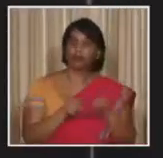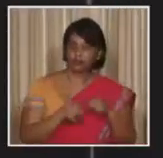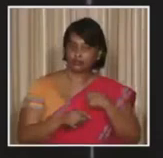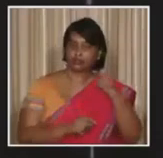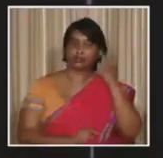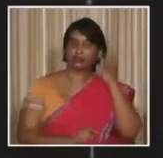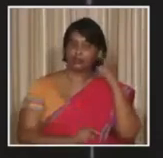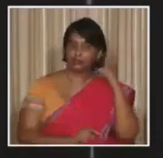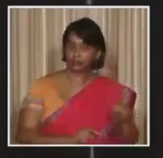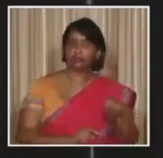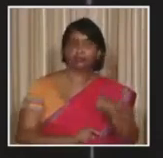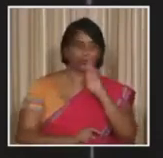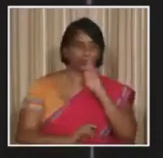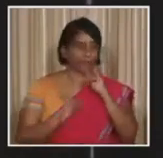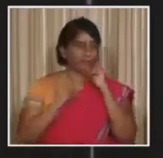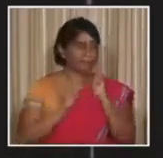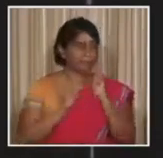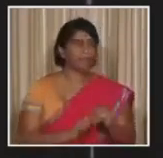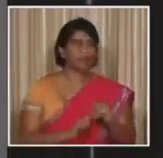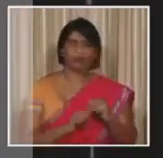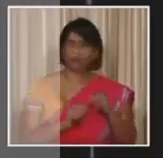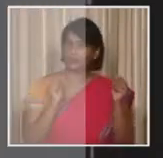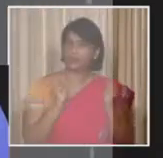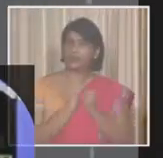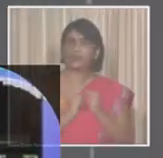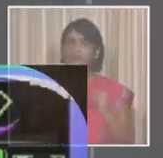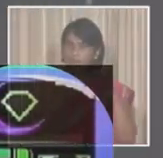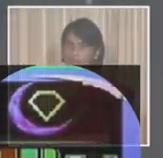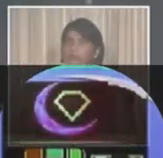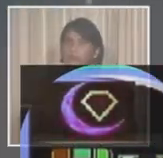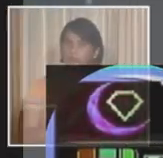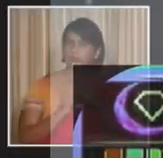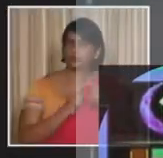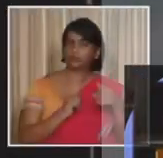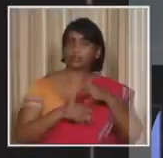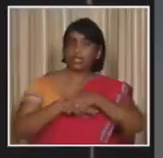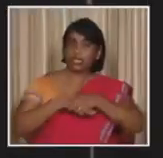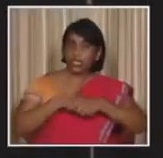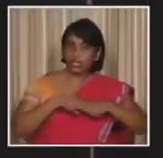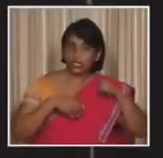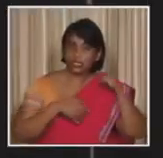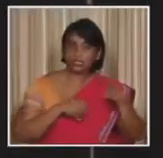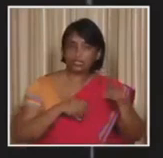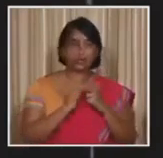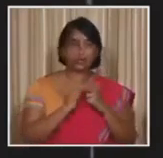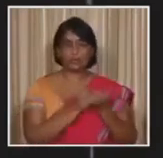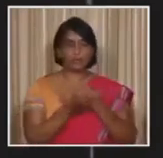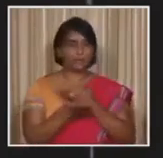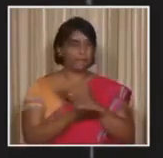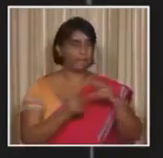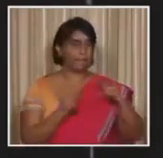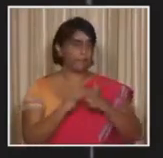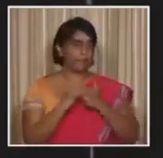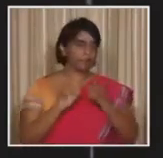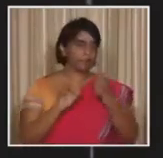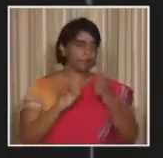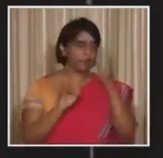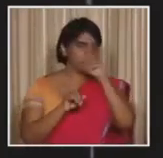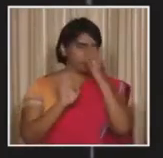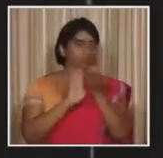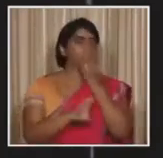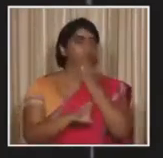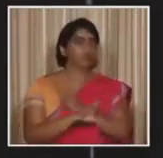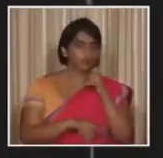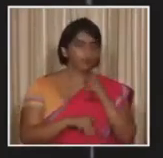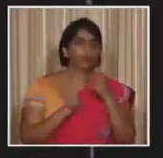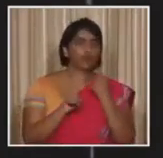கேன பூர்வத் கலவல தானுவா இவகேம தமை அப்பி தானுவா மே கிதாம அசிஷ்ட அசீலாச்சார வேடாக மேதுரின் தமை ஜாத்தின் அத்தர